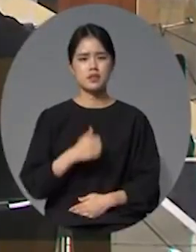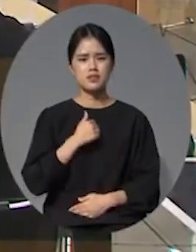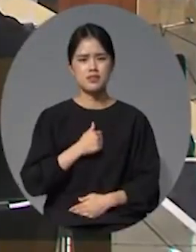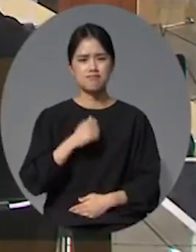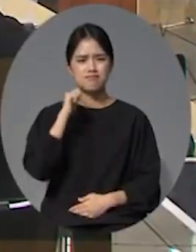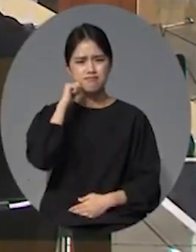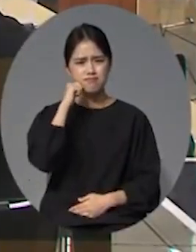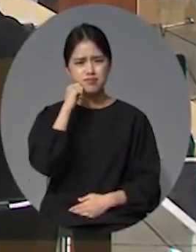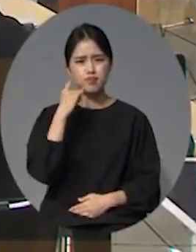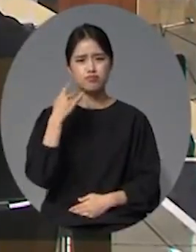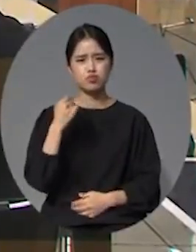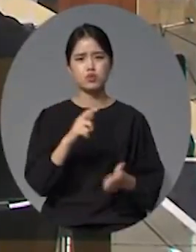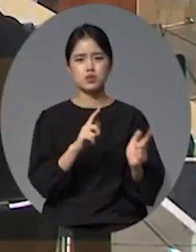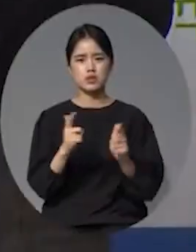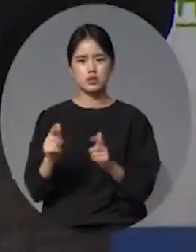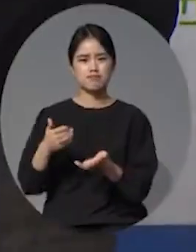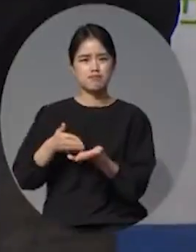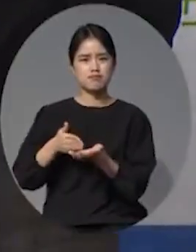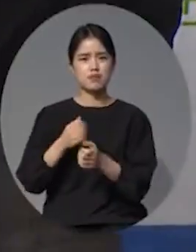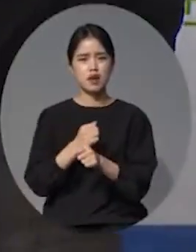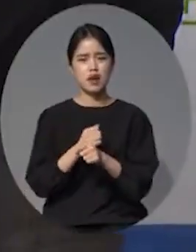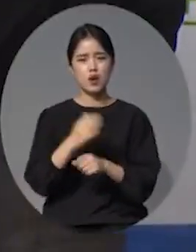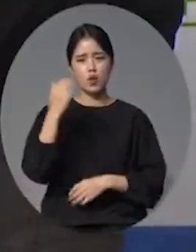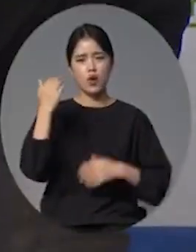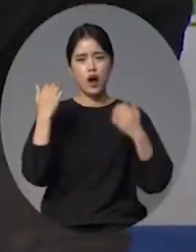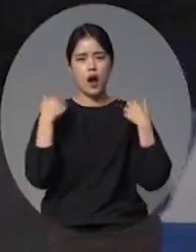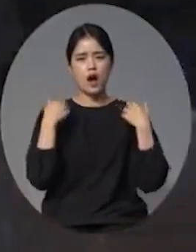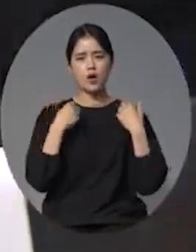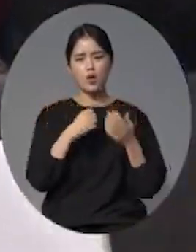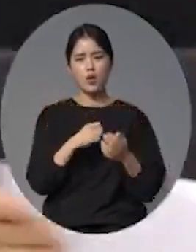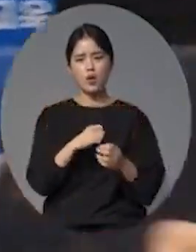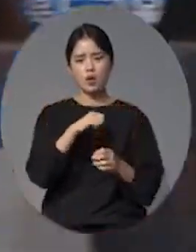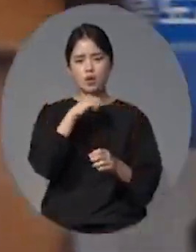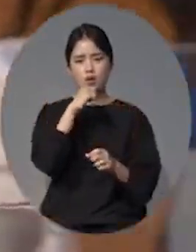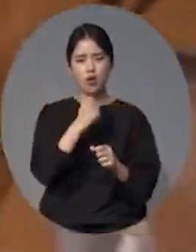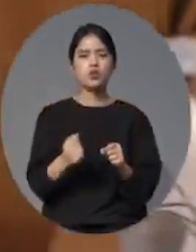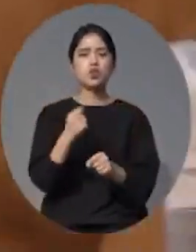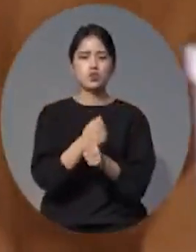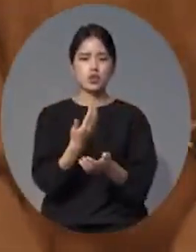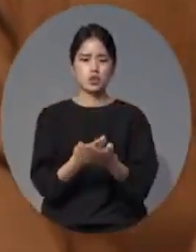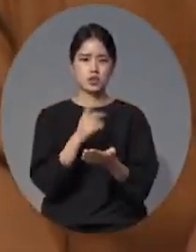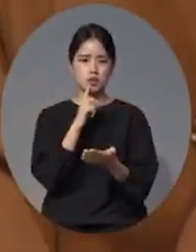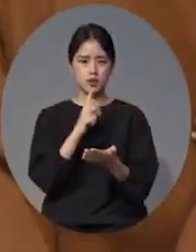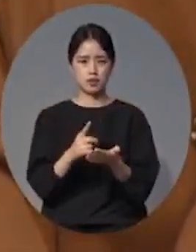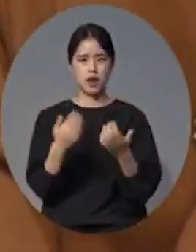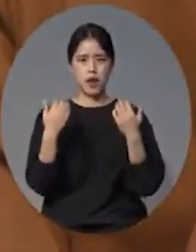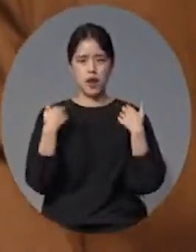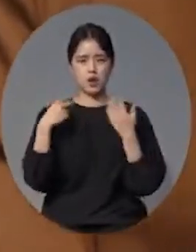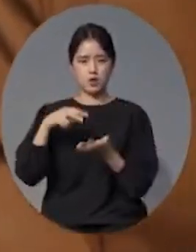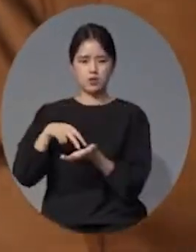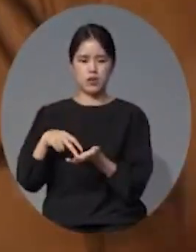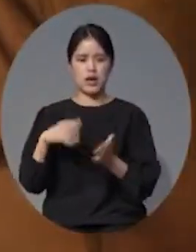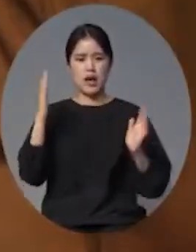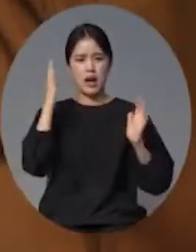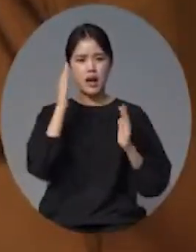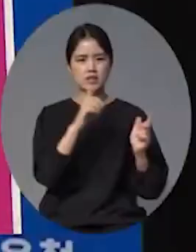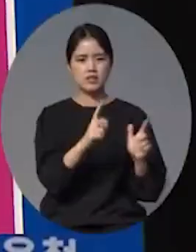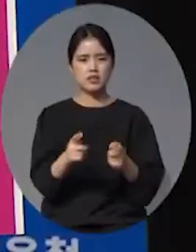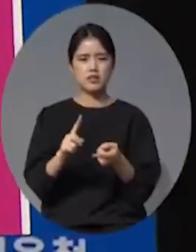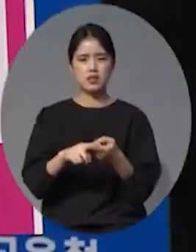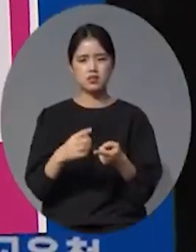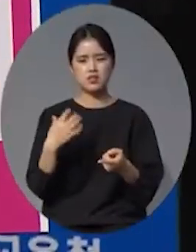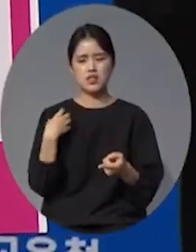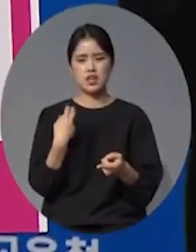학부모들이 기자회견을 열고 국교 정상화를 촉구하고 나섰습니다 학교 측이 학생들을 볼모로 무책임한 행태를